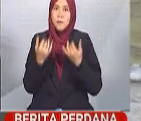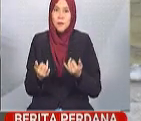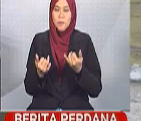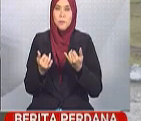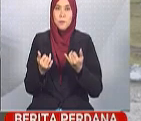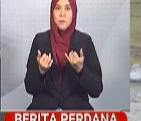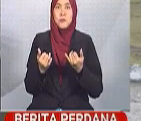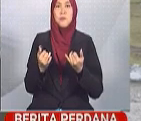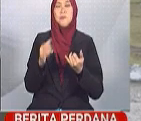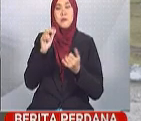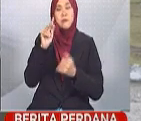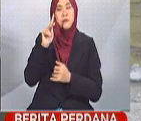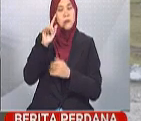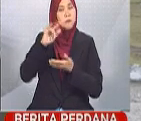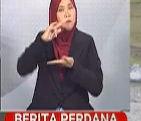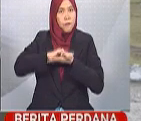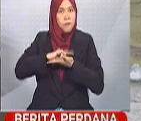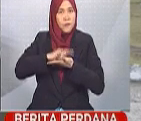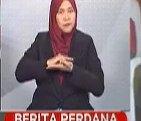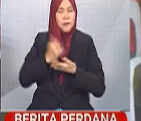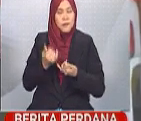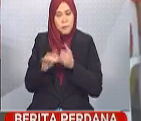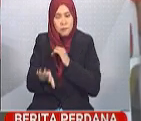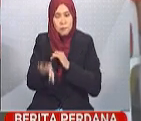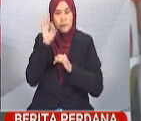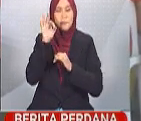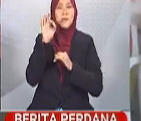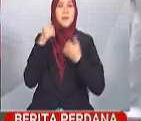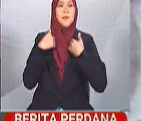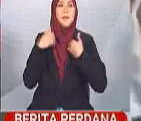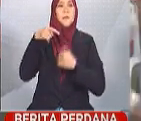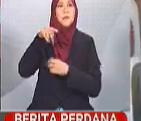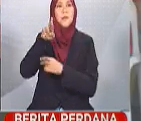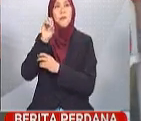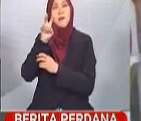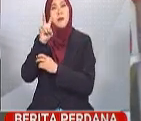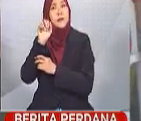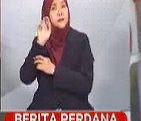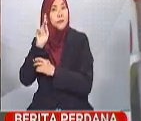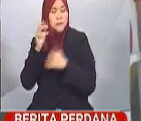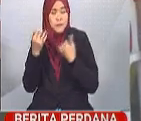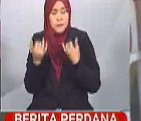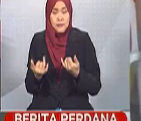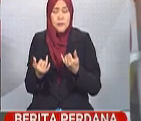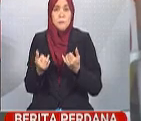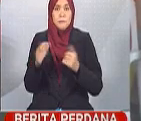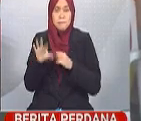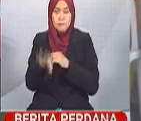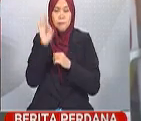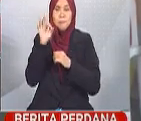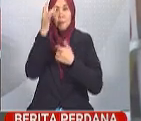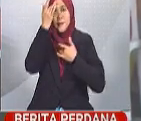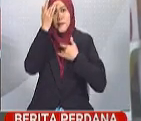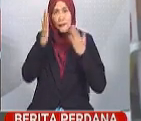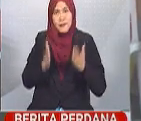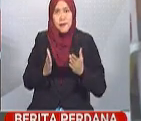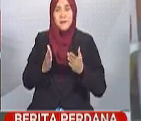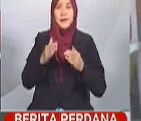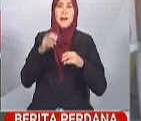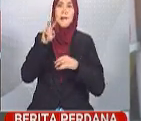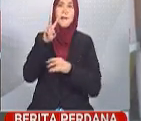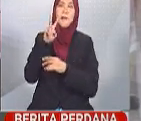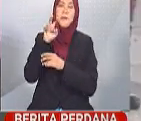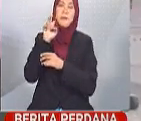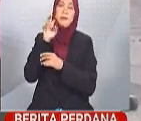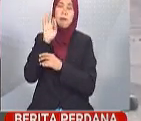softlens Kyle bagi mengesan c forward dan kesempatan di Malaysia melalui fase influenza